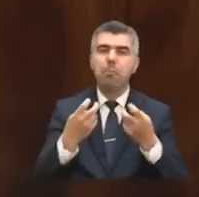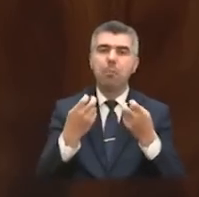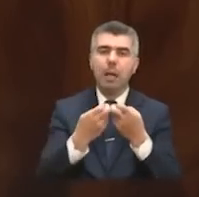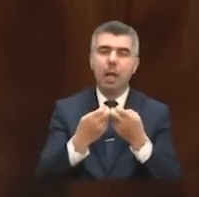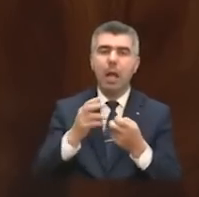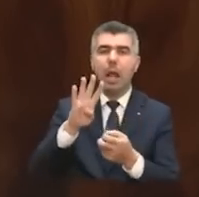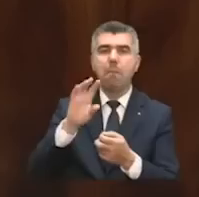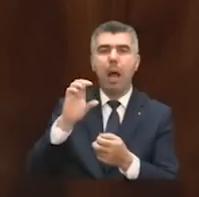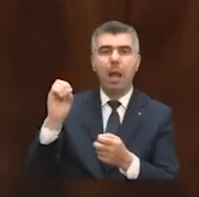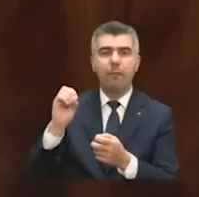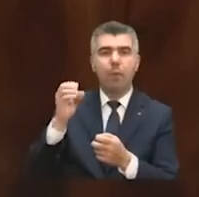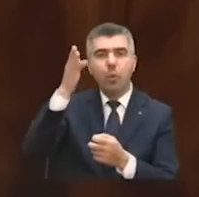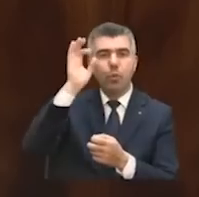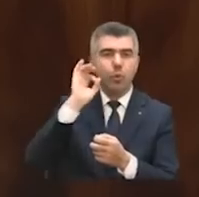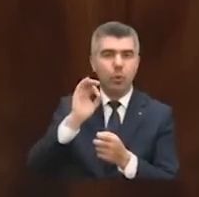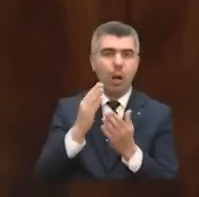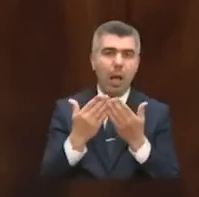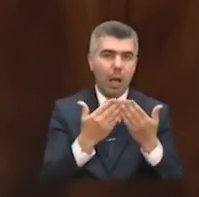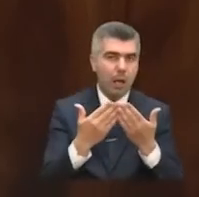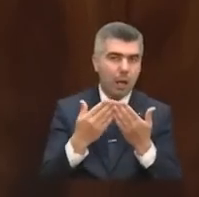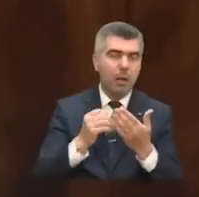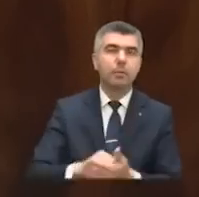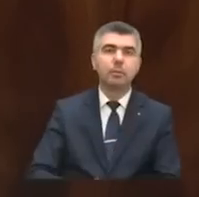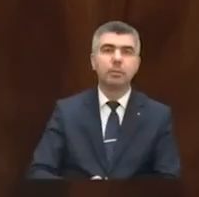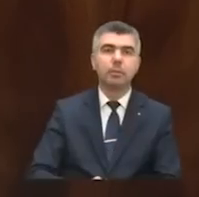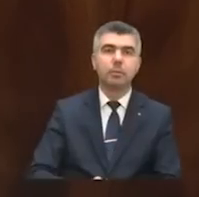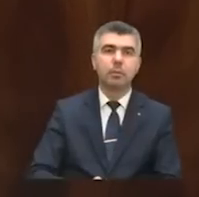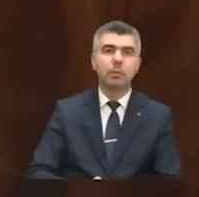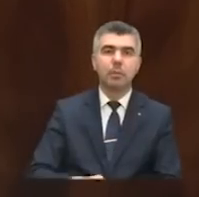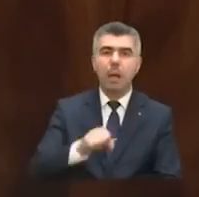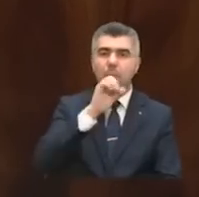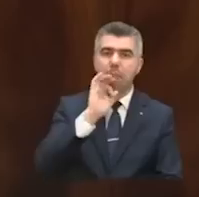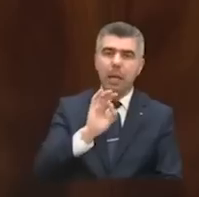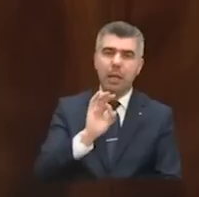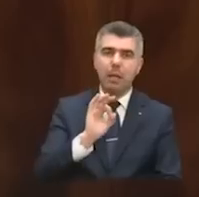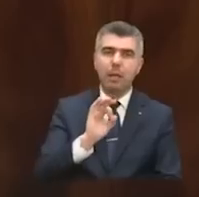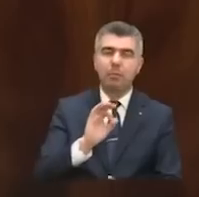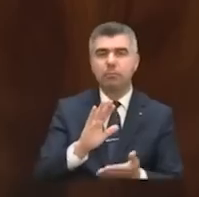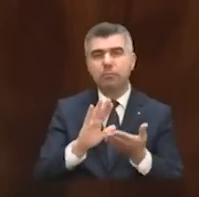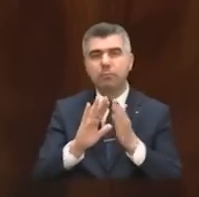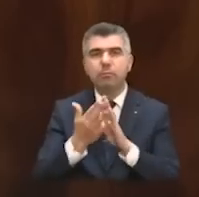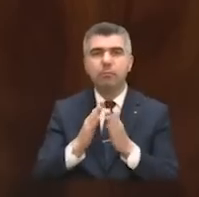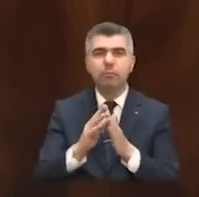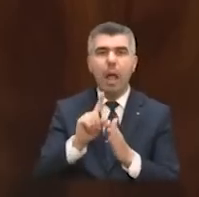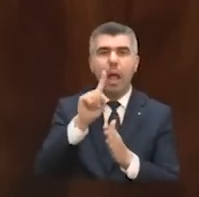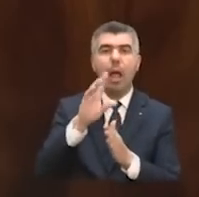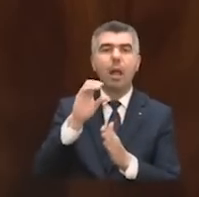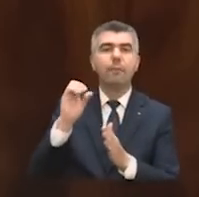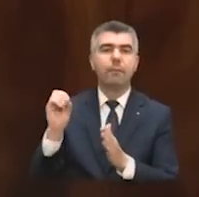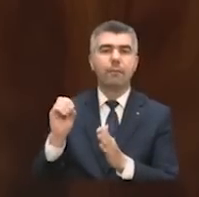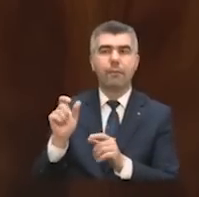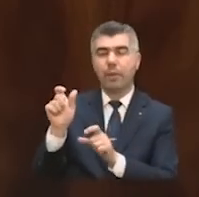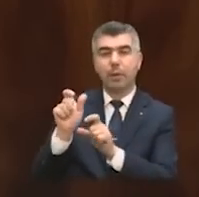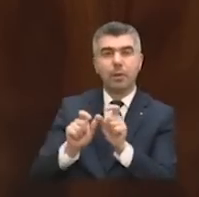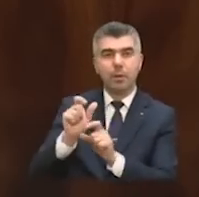4000 دكتور اللي هو اللي كيقراو، بغينا على الاقل واحد 1000 منهم